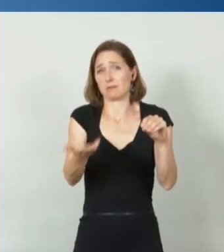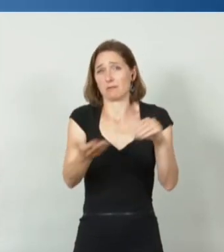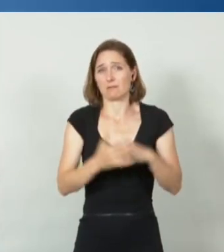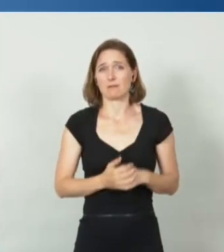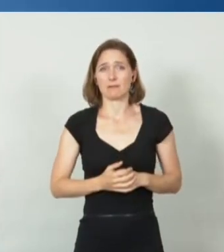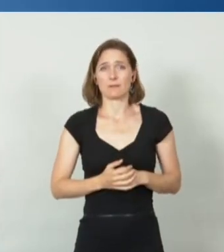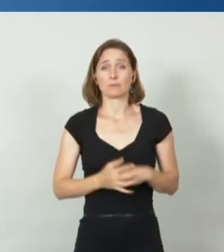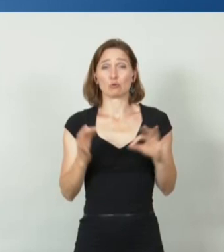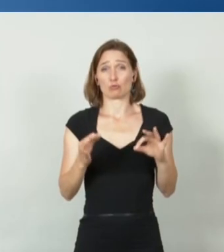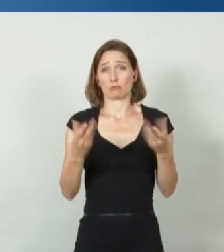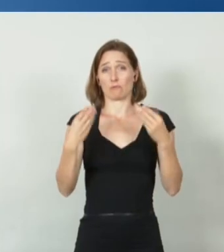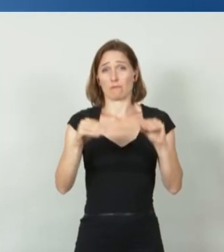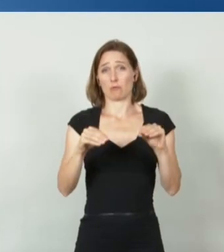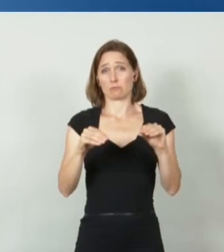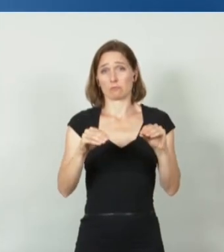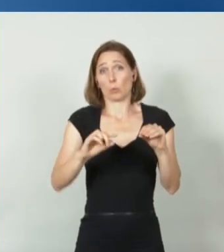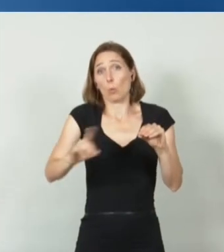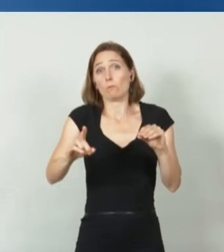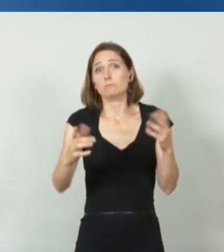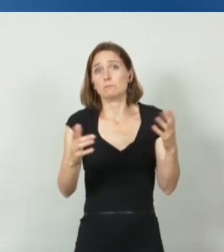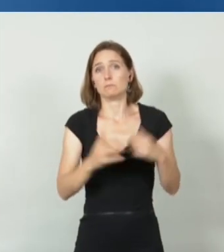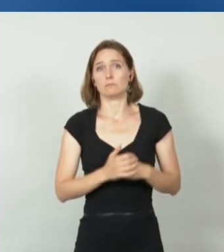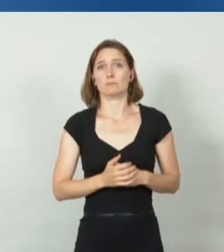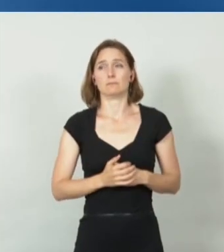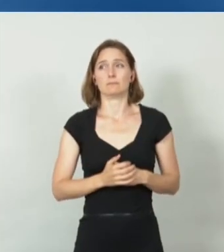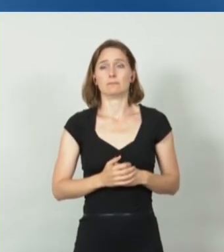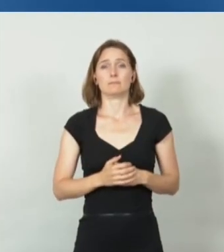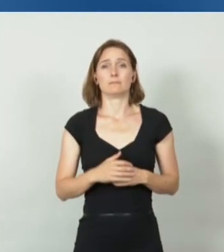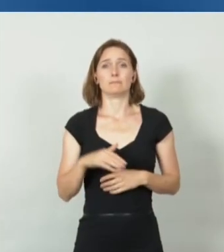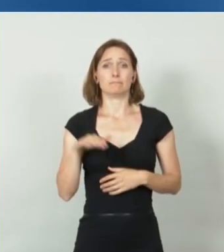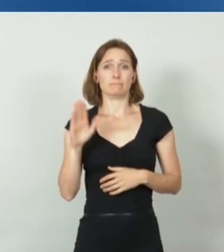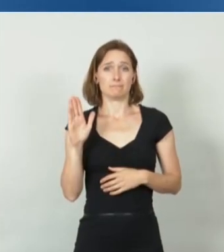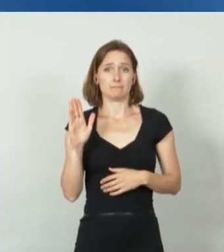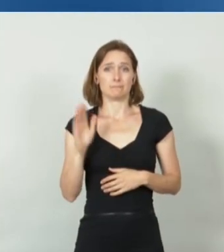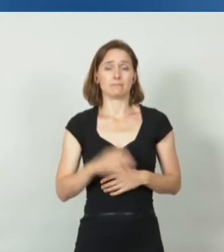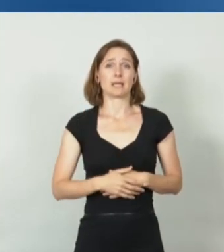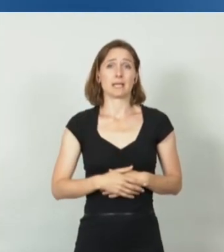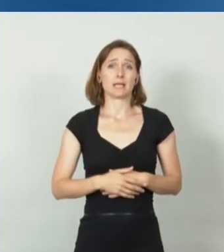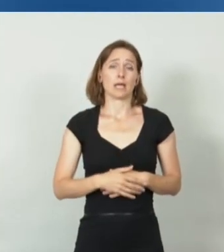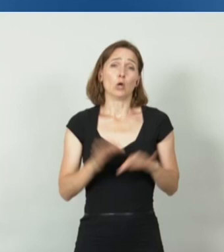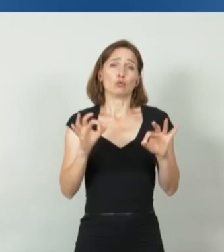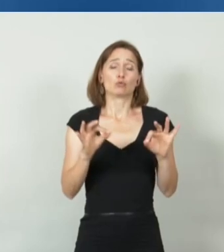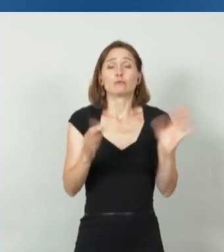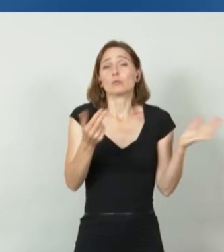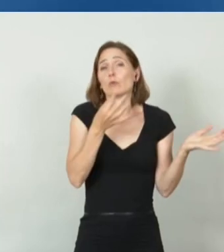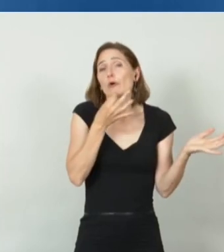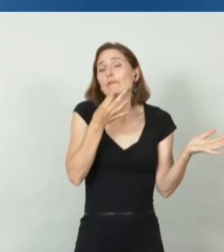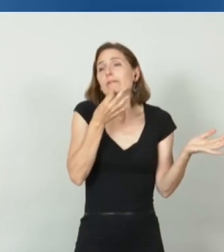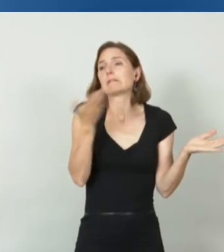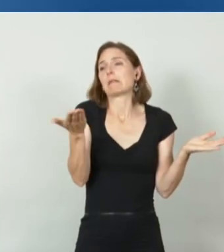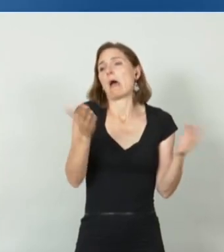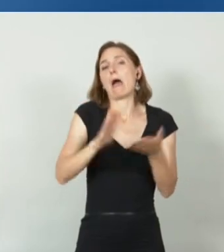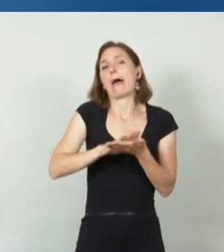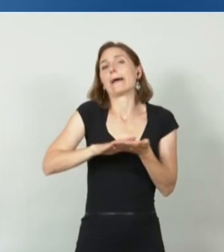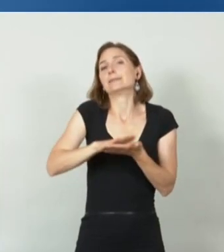c'est pas fait contre ça vous a évidemment servi de prétexte par